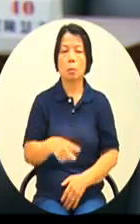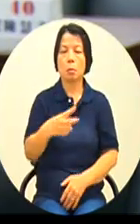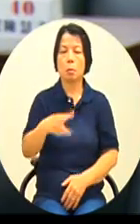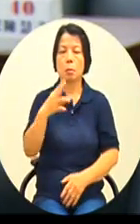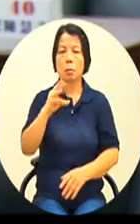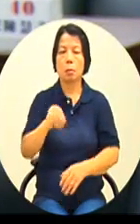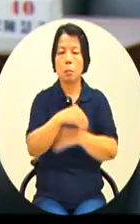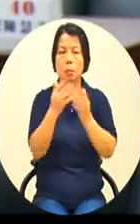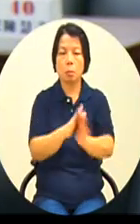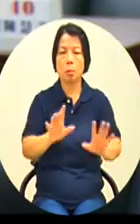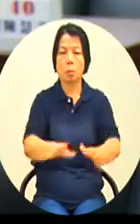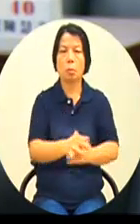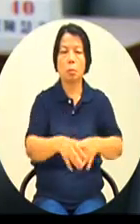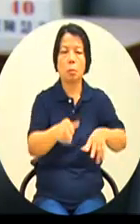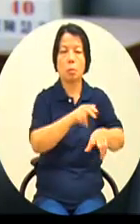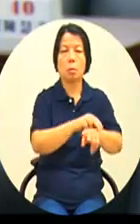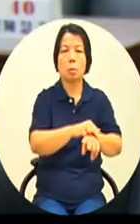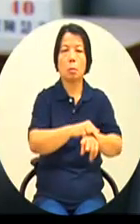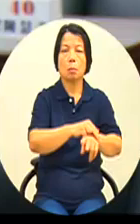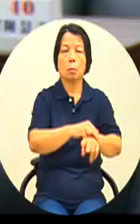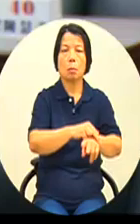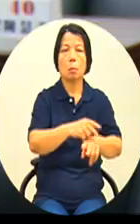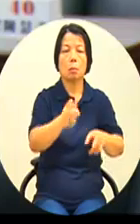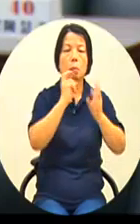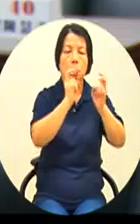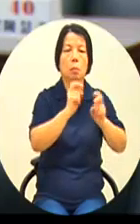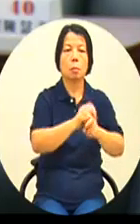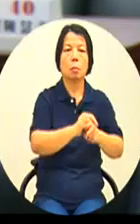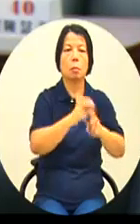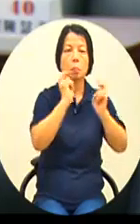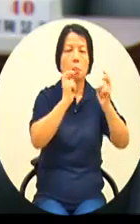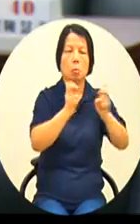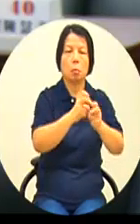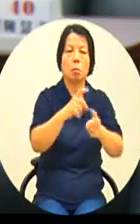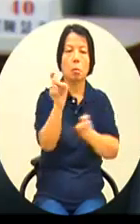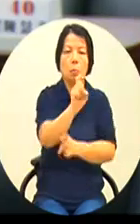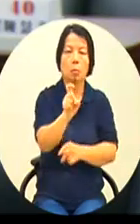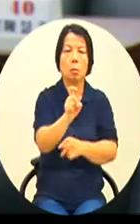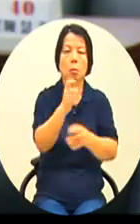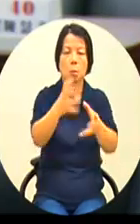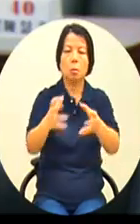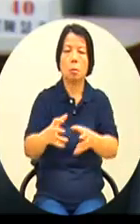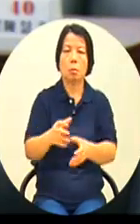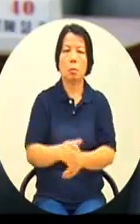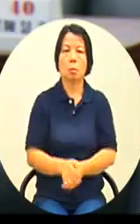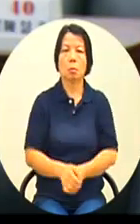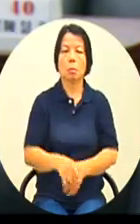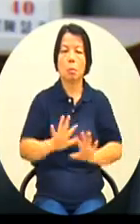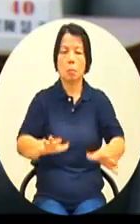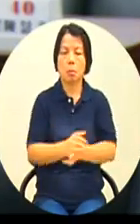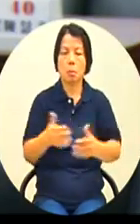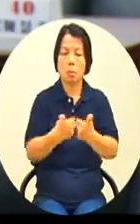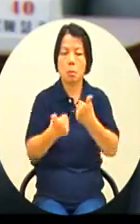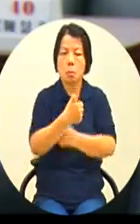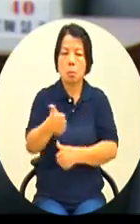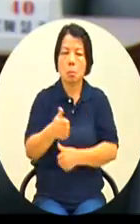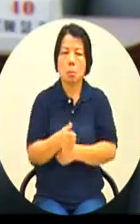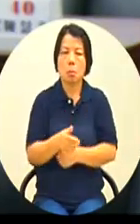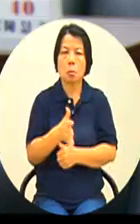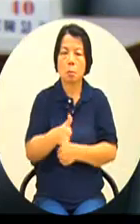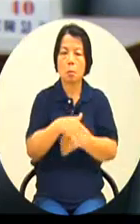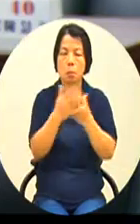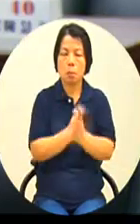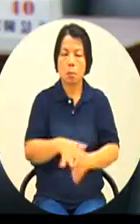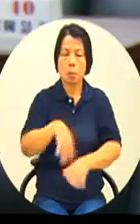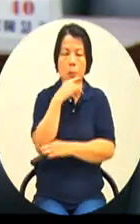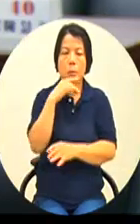10条捷运啊。一档一条啦，吼、哦！咱这捷运可能我摊头讲了，我看前个这议员的咨询哦，可能等